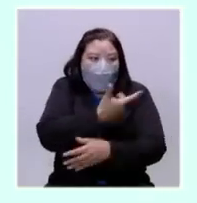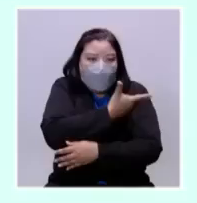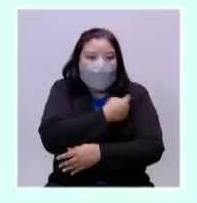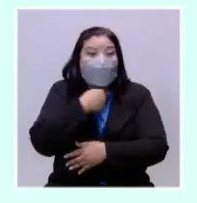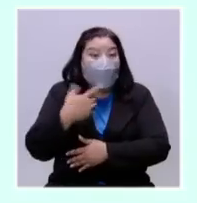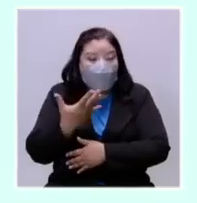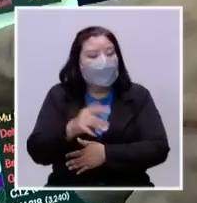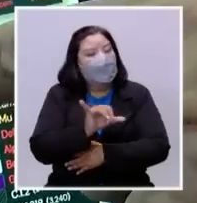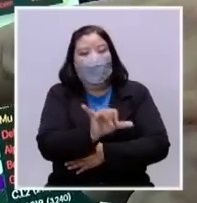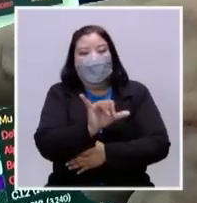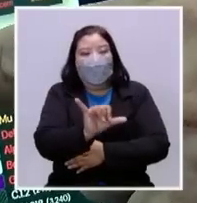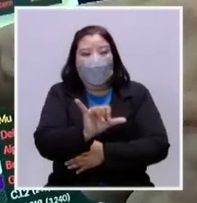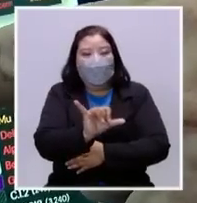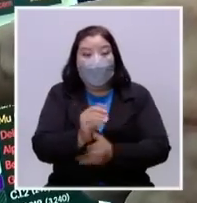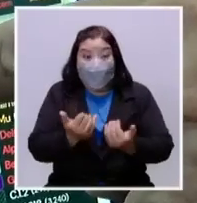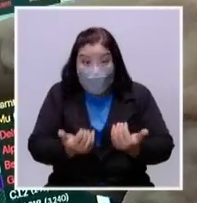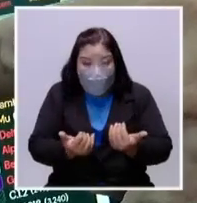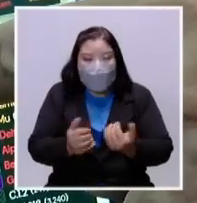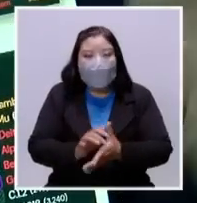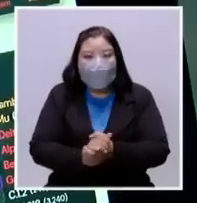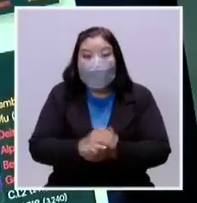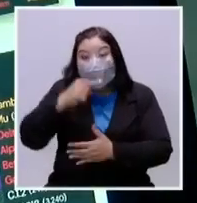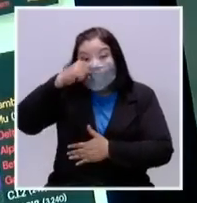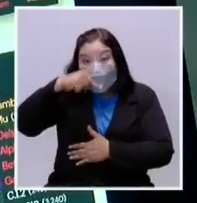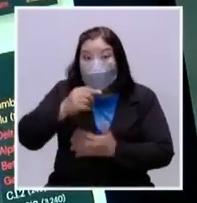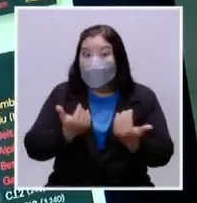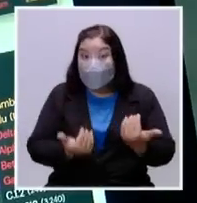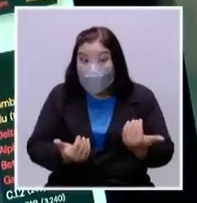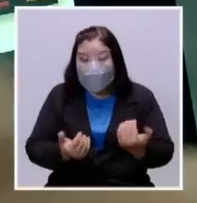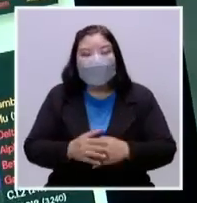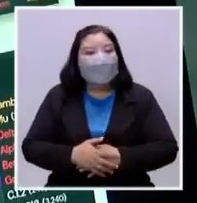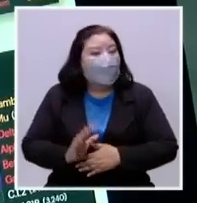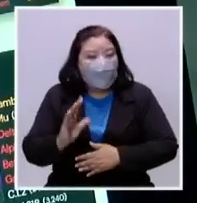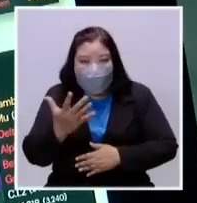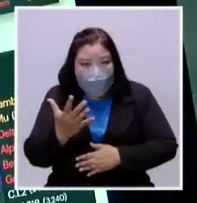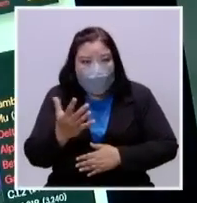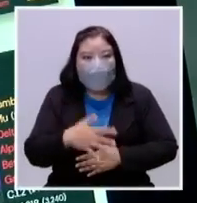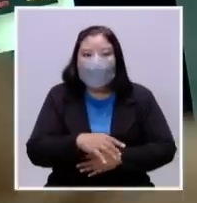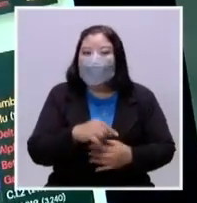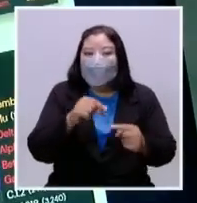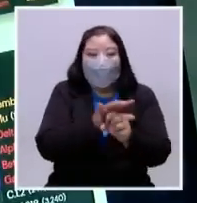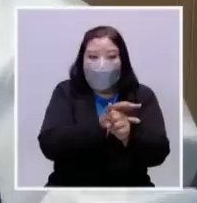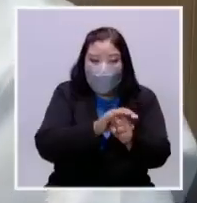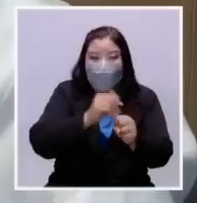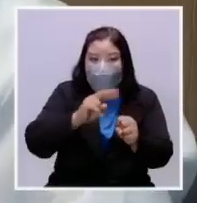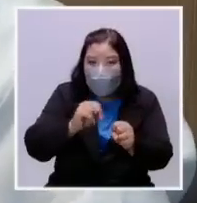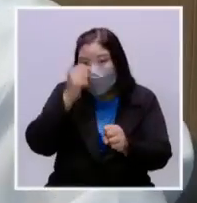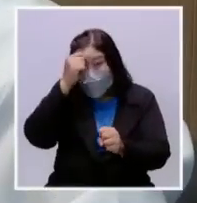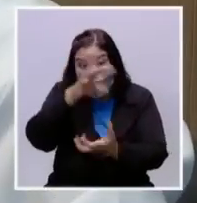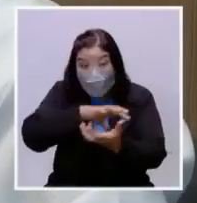โอมิครอนครับซึ่งก็ยืนยันนะครับว่าตอนนี้ประเทศไทยของเรายังไม่พบเจ้าสายพันธุ์ลูกผสมเดลต้าครอนนี้แต่อย่างใ